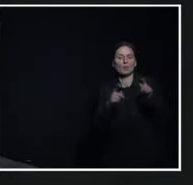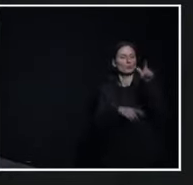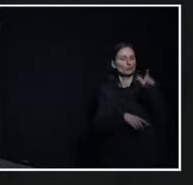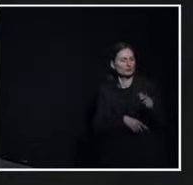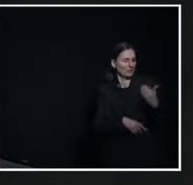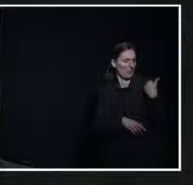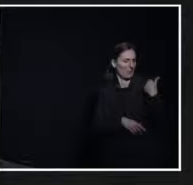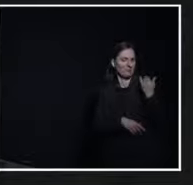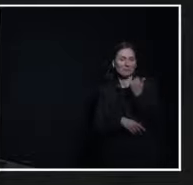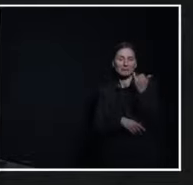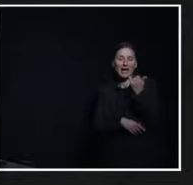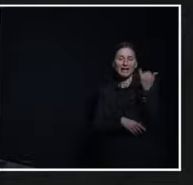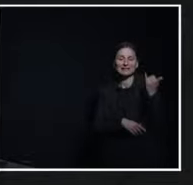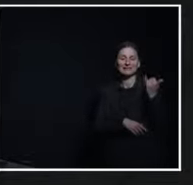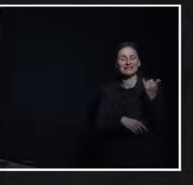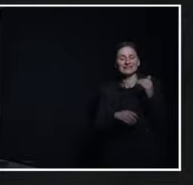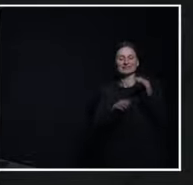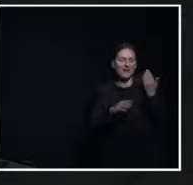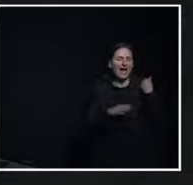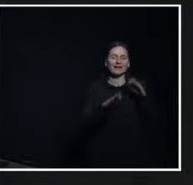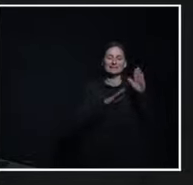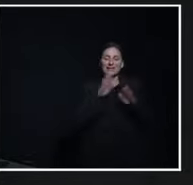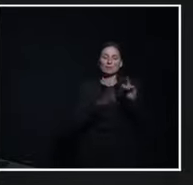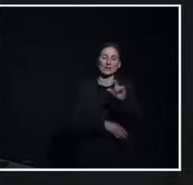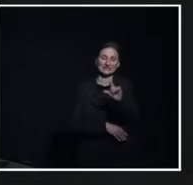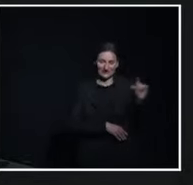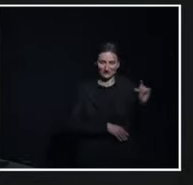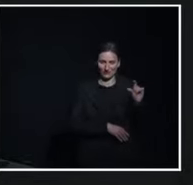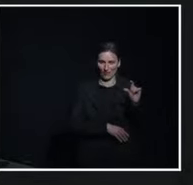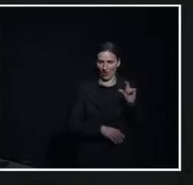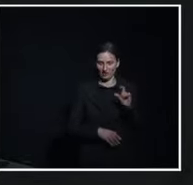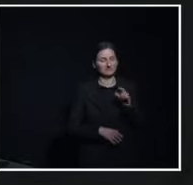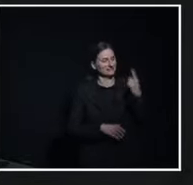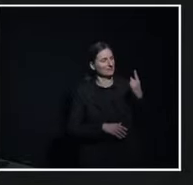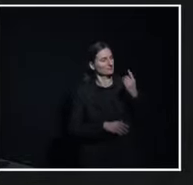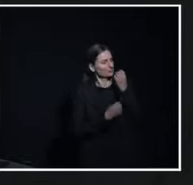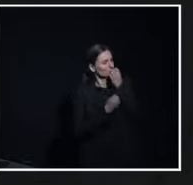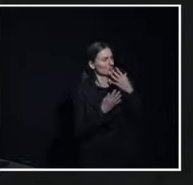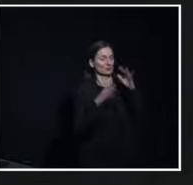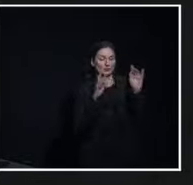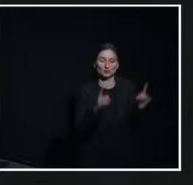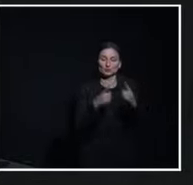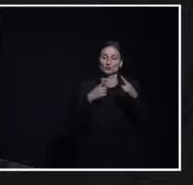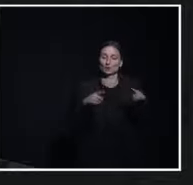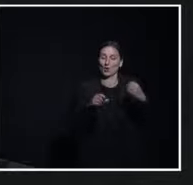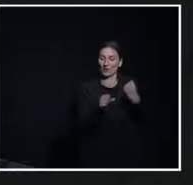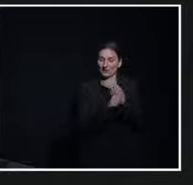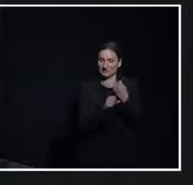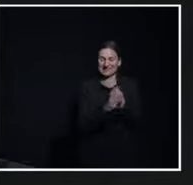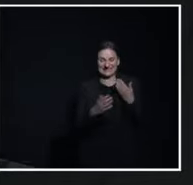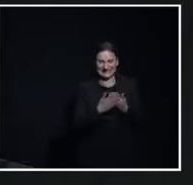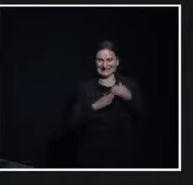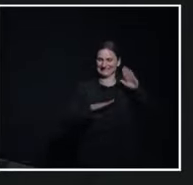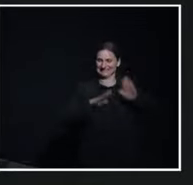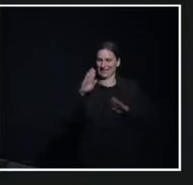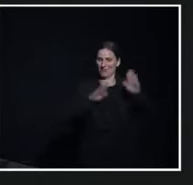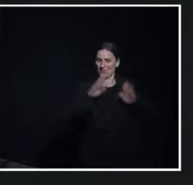Song kreiert. Wir hatten damals eine Demokratiewoche gehabt. Und da hat sie einen wunderbaren Song gemacht, eben den